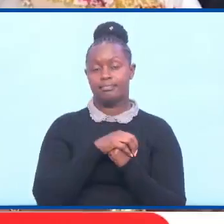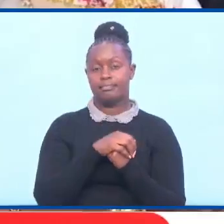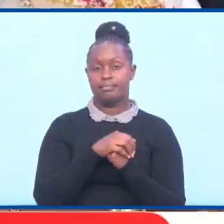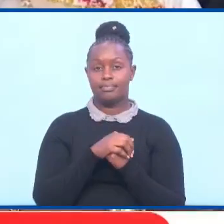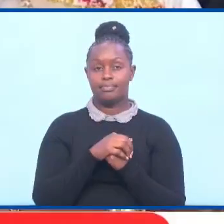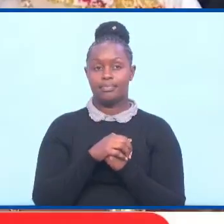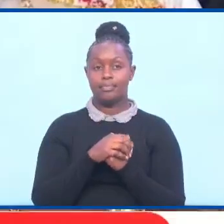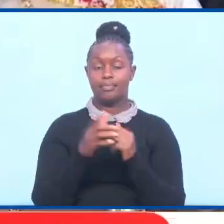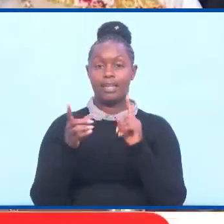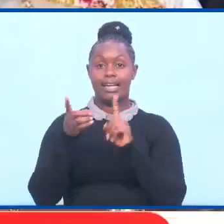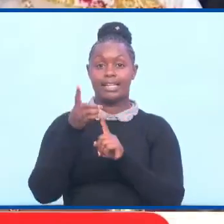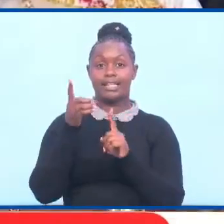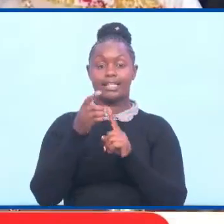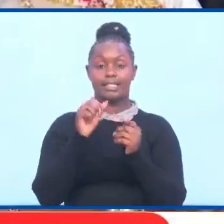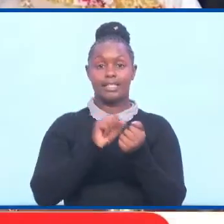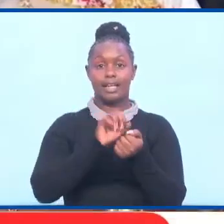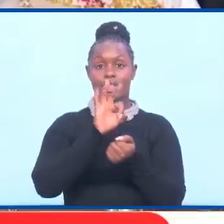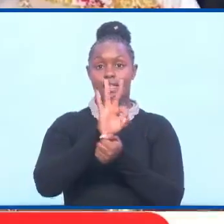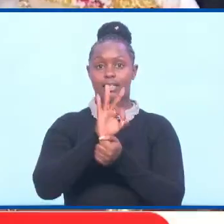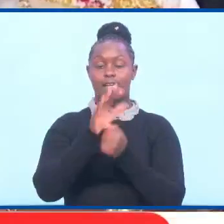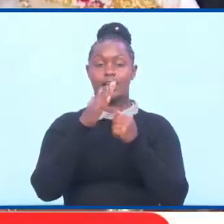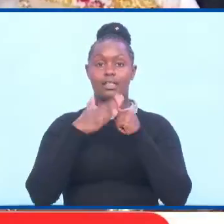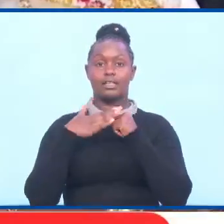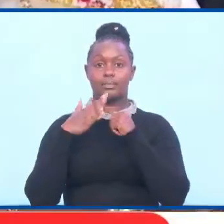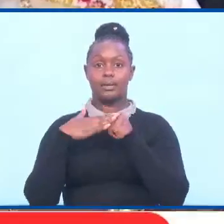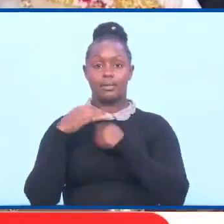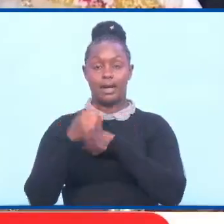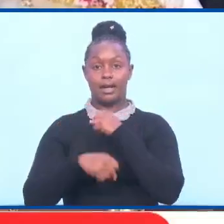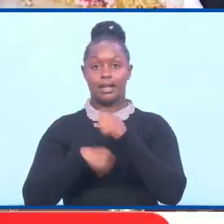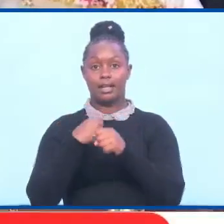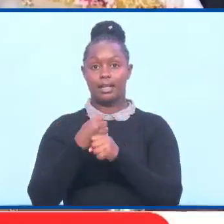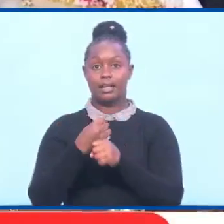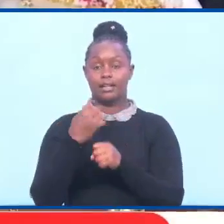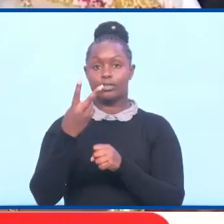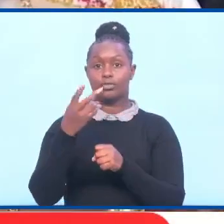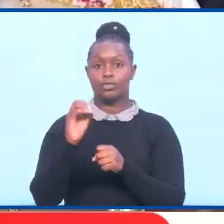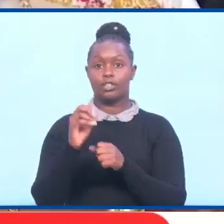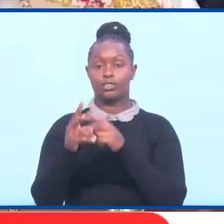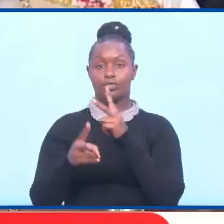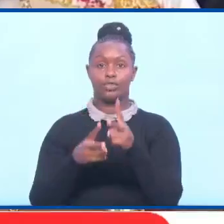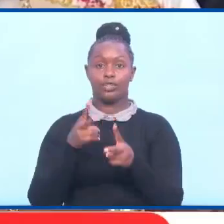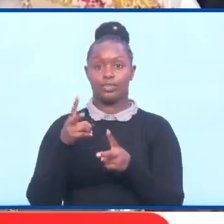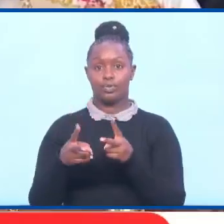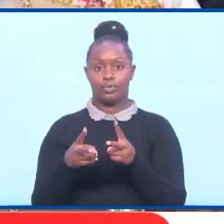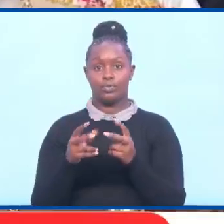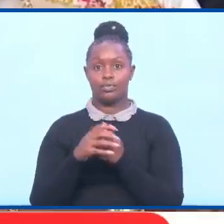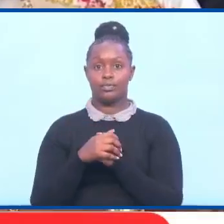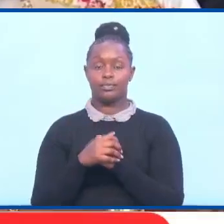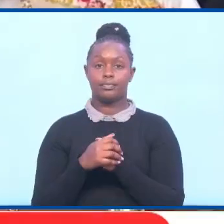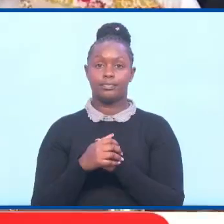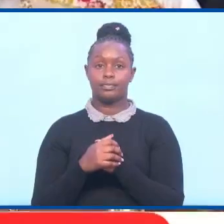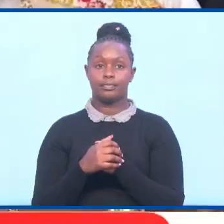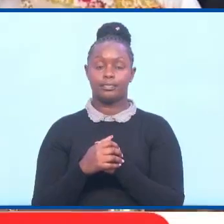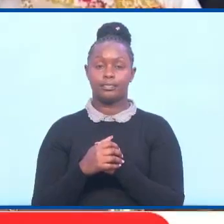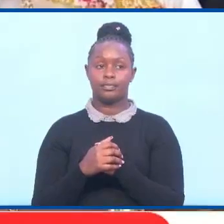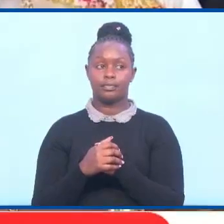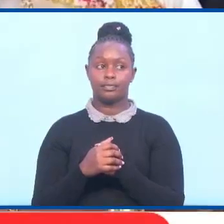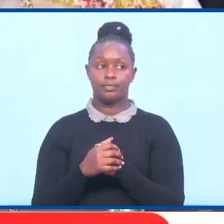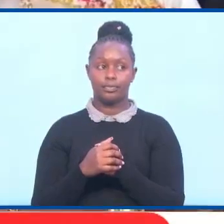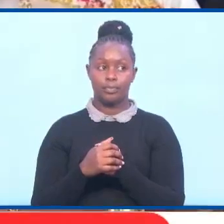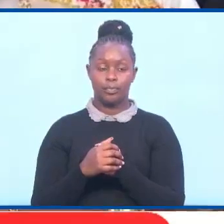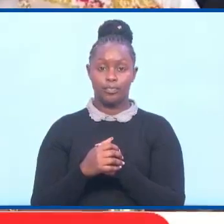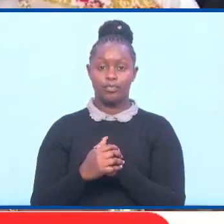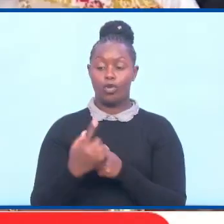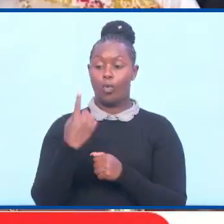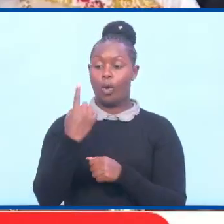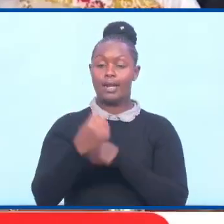Tarehe 13 Septemba mwaka 2022. In full realization. Mwaka